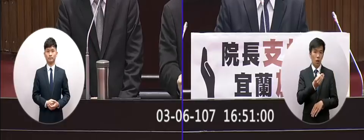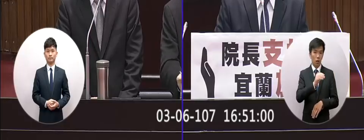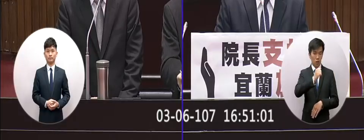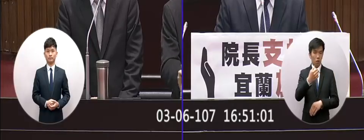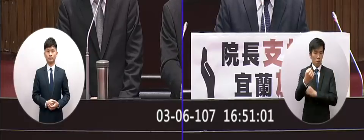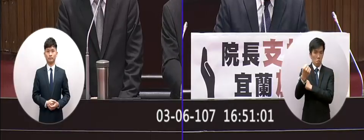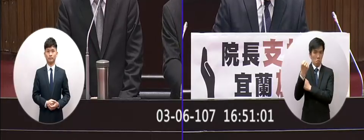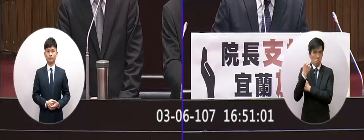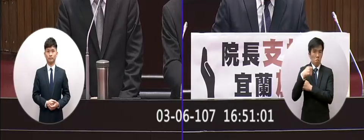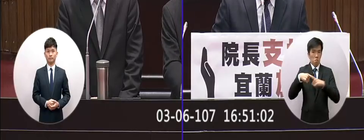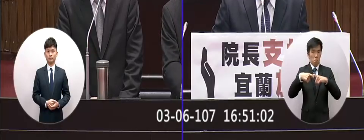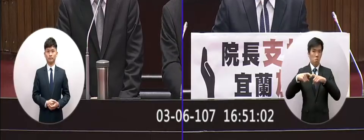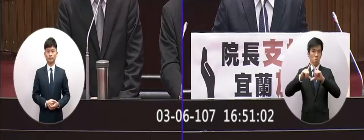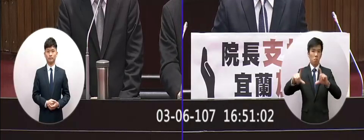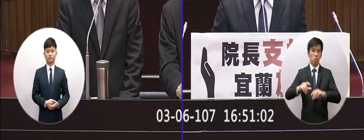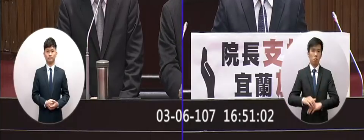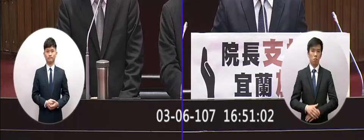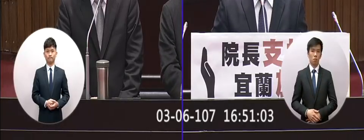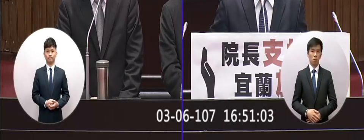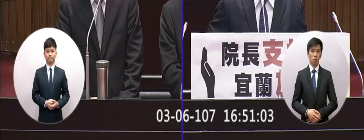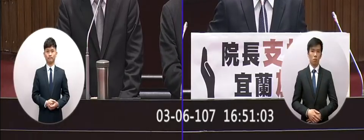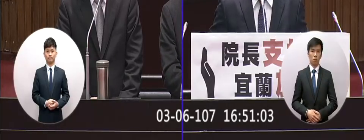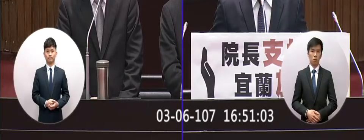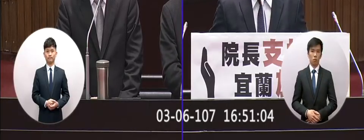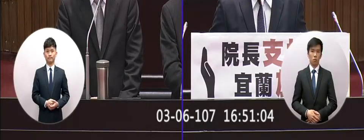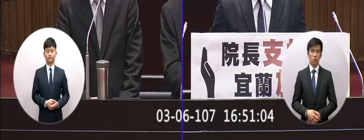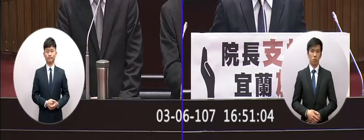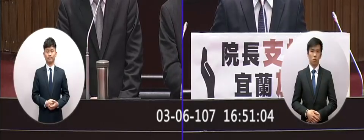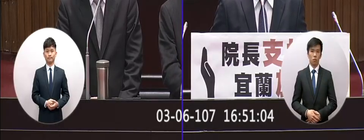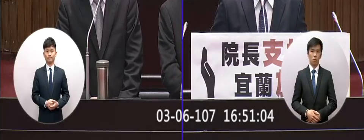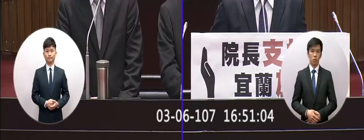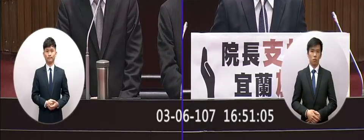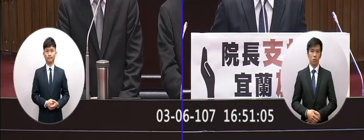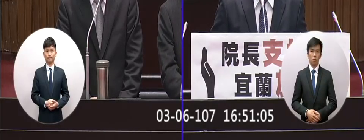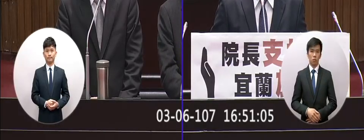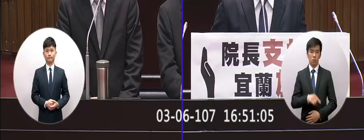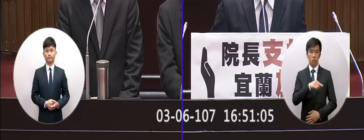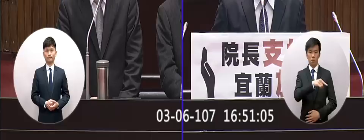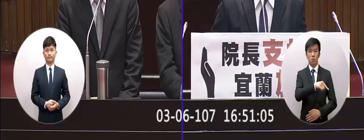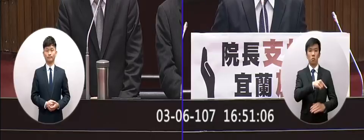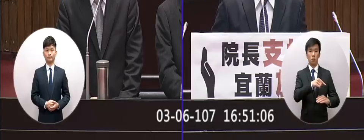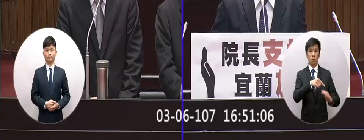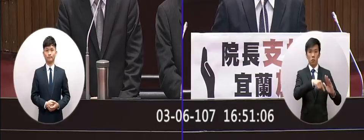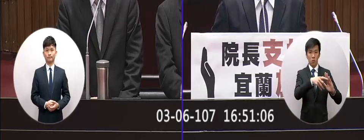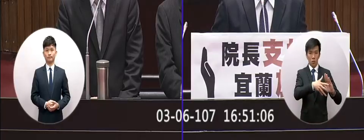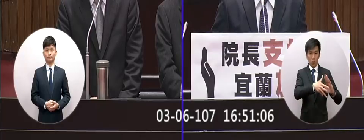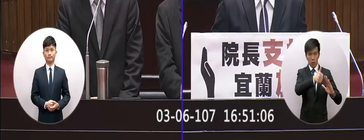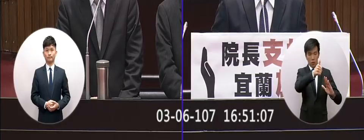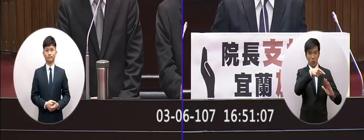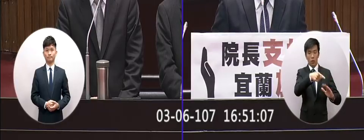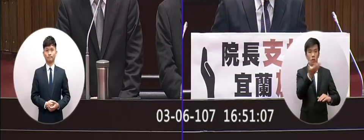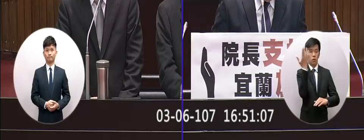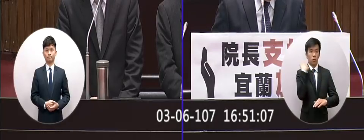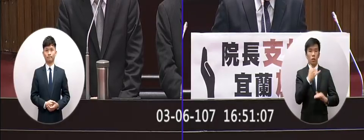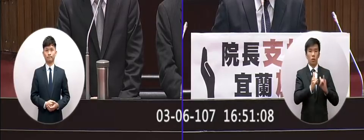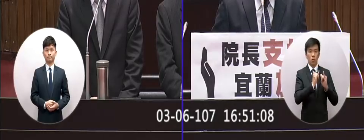的。本席对来自民间的赖院长多所期待，